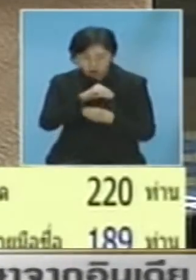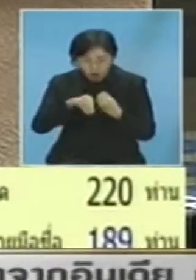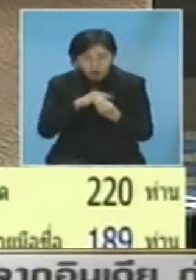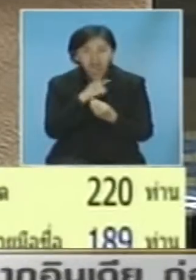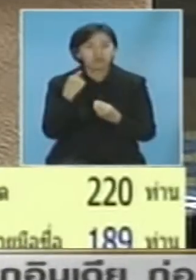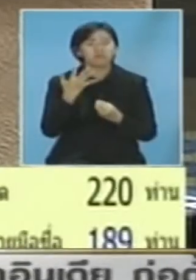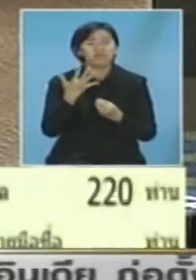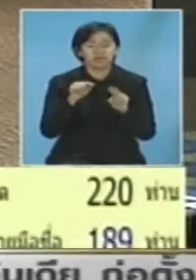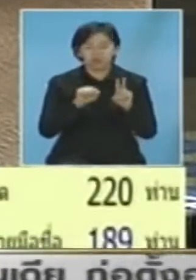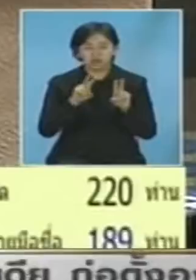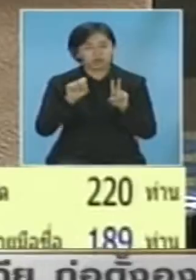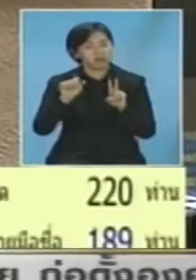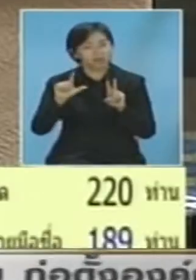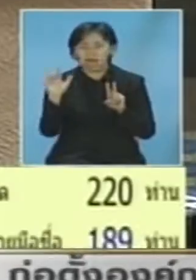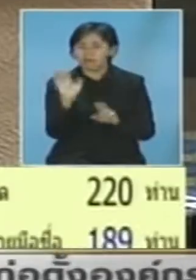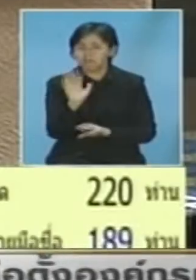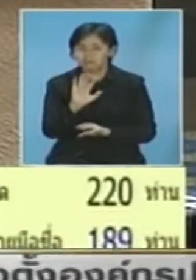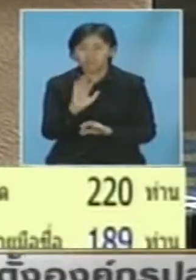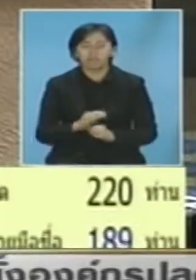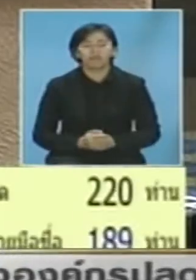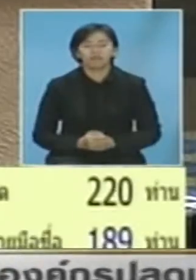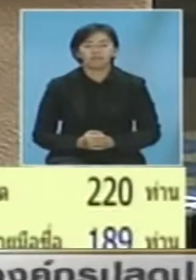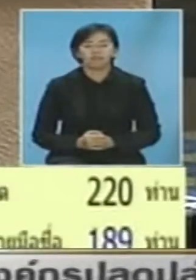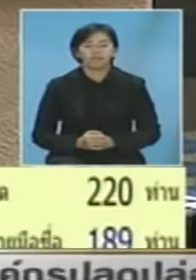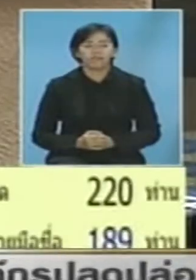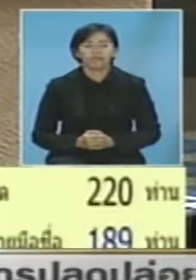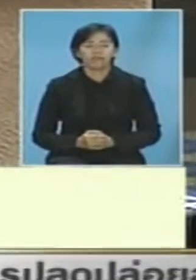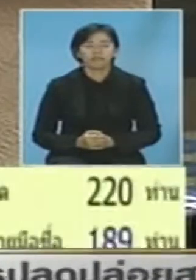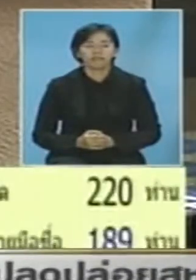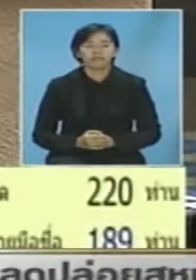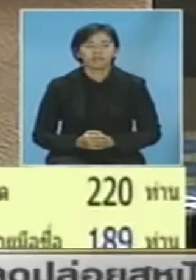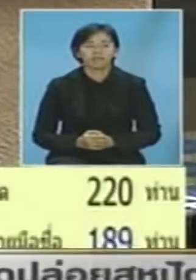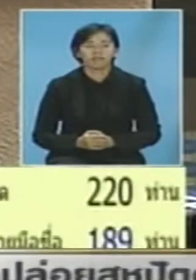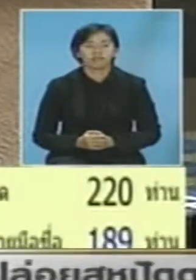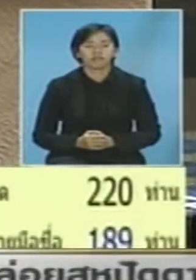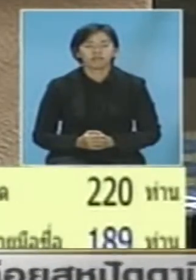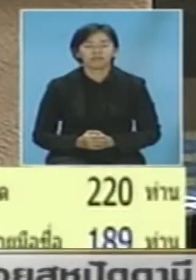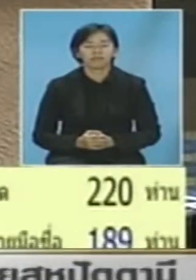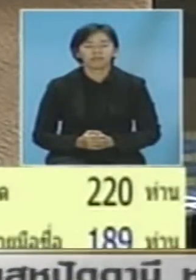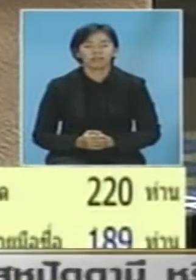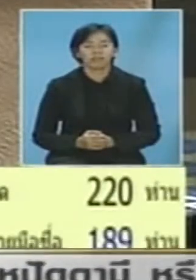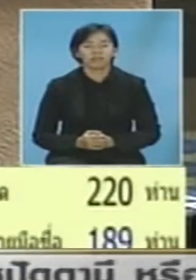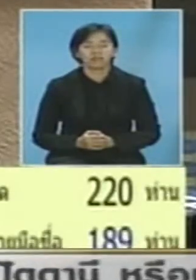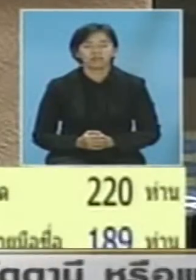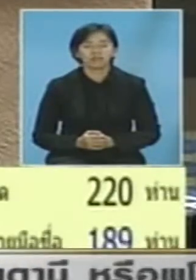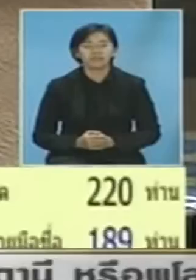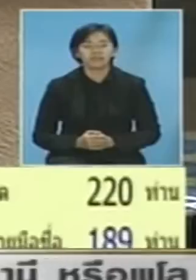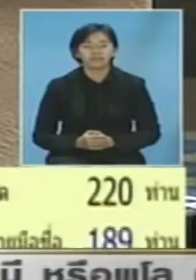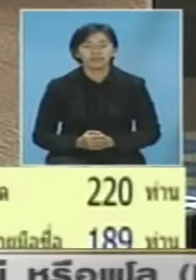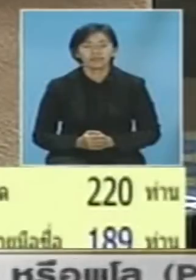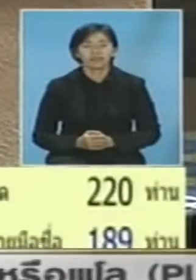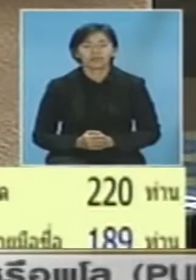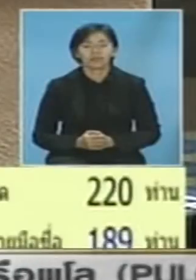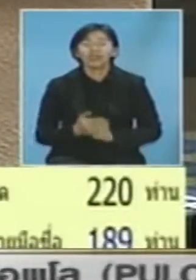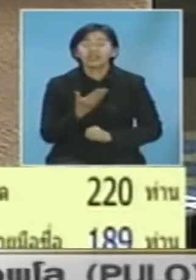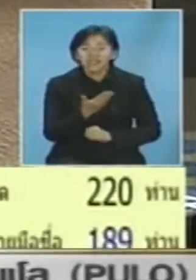ากถึงขนาดนั้น ผู้ถูกกล่าวหาได้